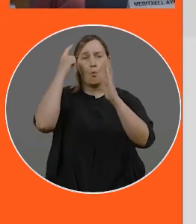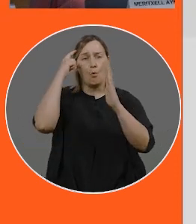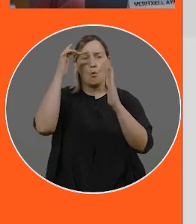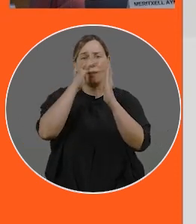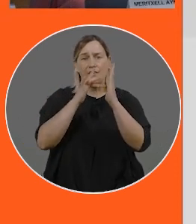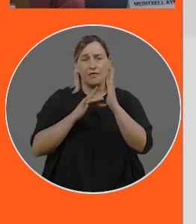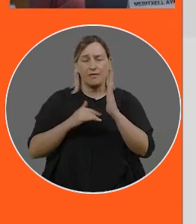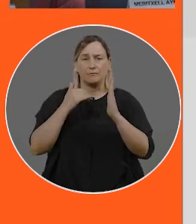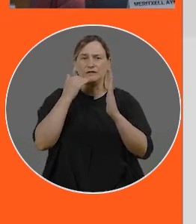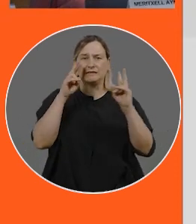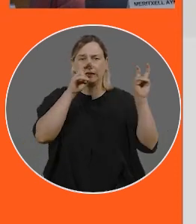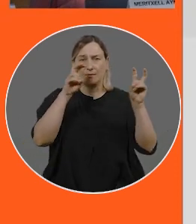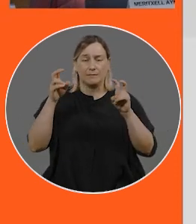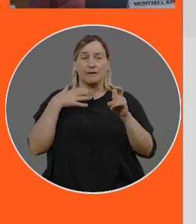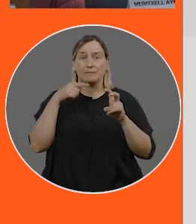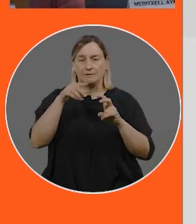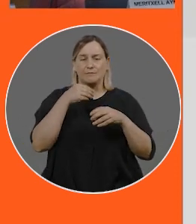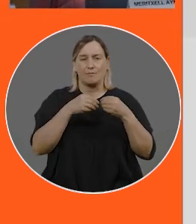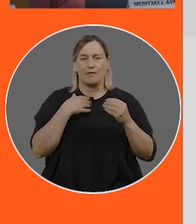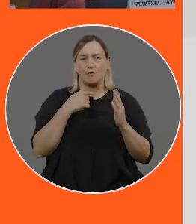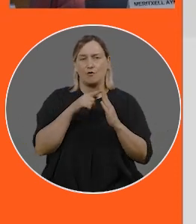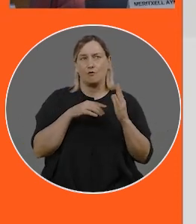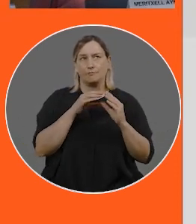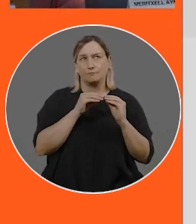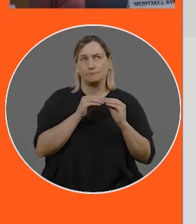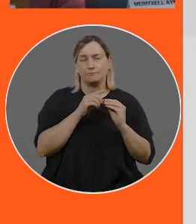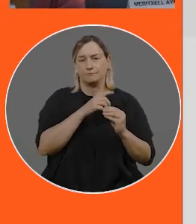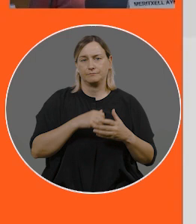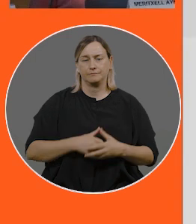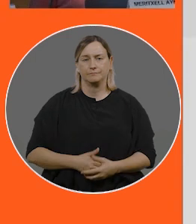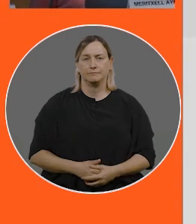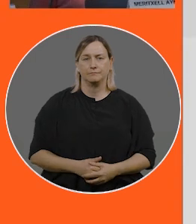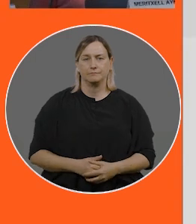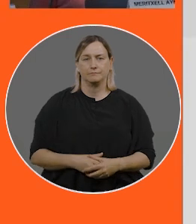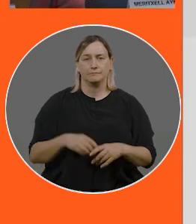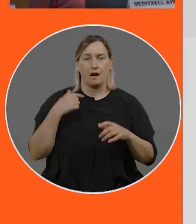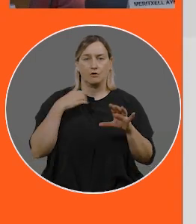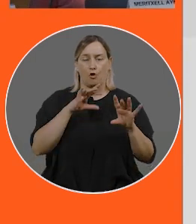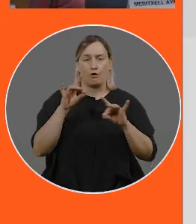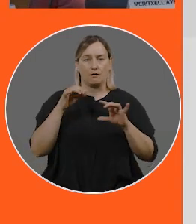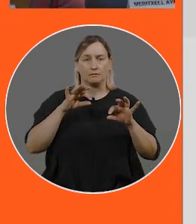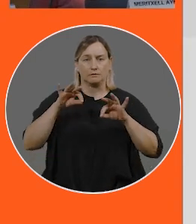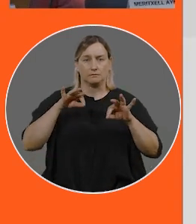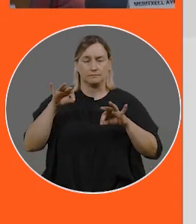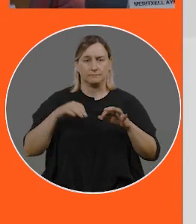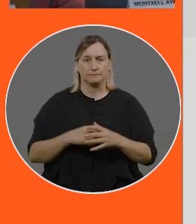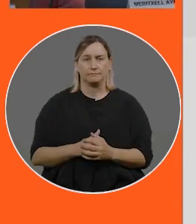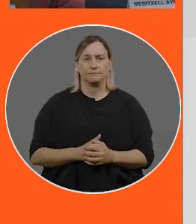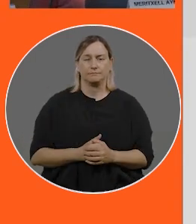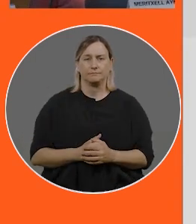hi ha. Aquesta finestreta... Ejecutar assistente de iOS diálogo. Escape. Lista de encabezados de...